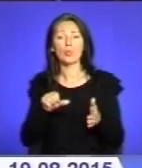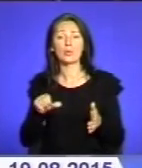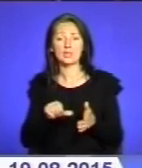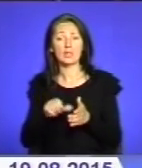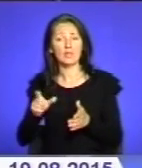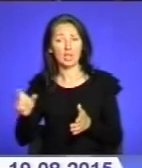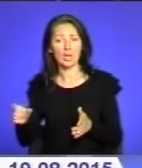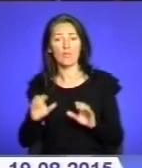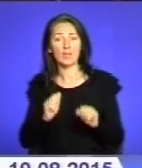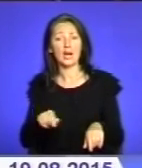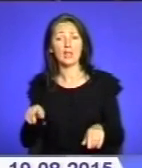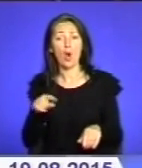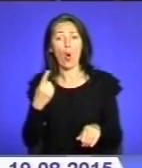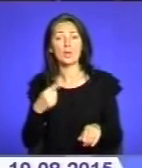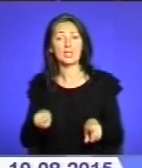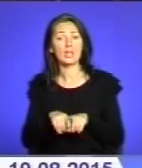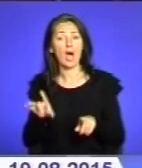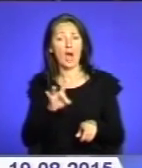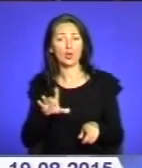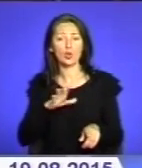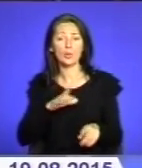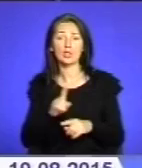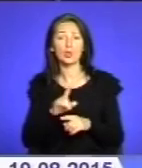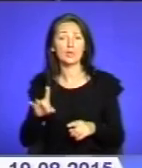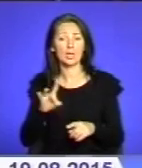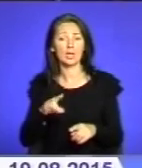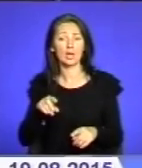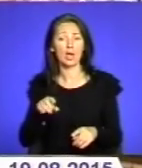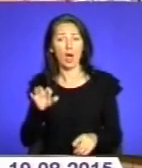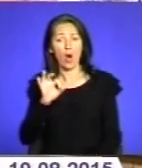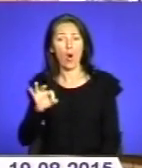та району відбулася у Тернопільській райдержадміністрації.